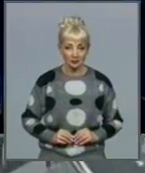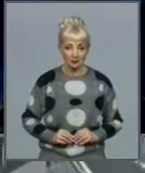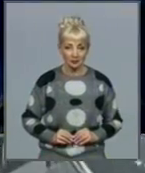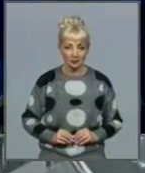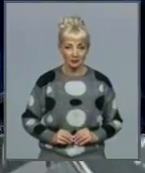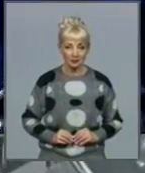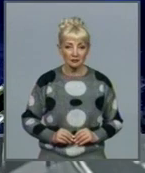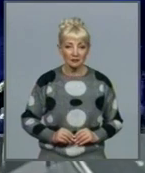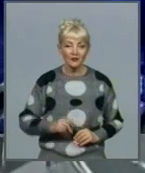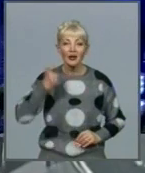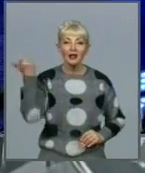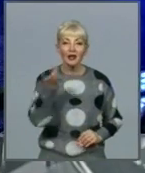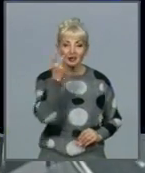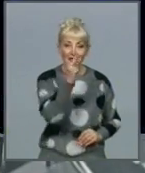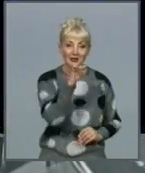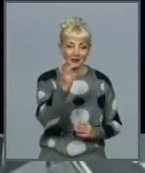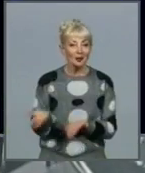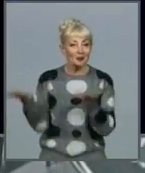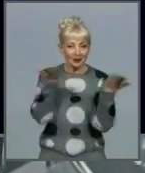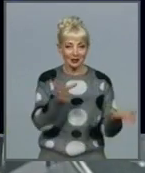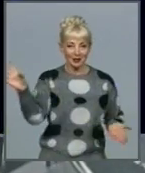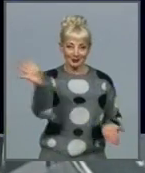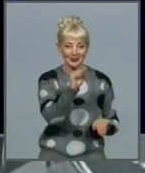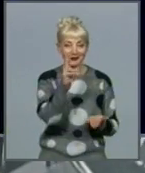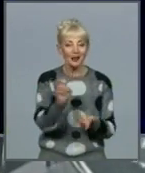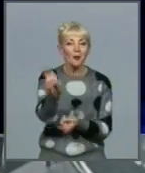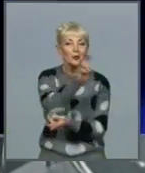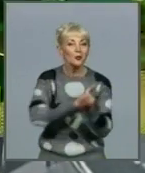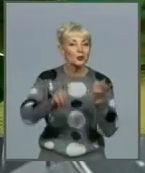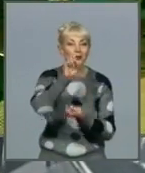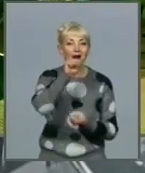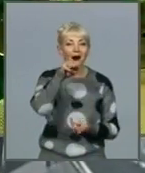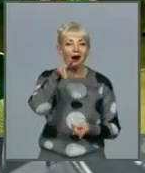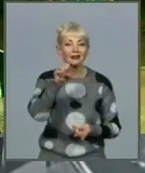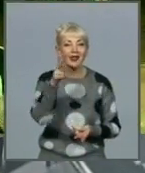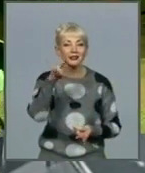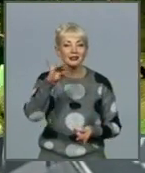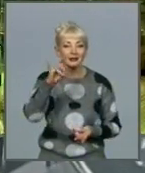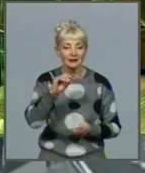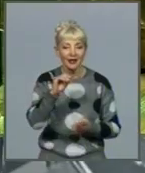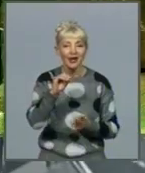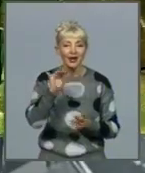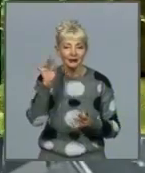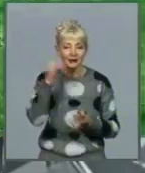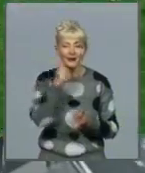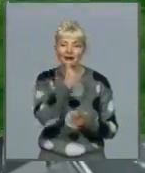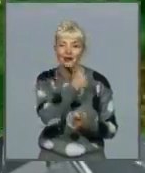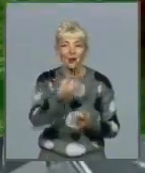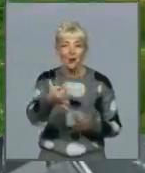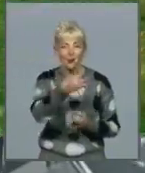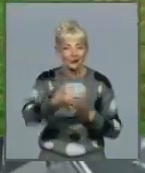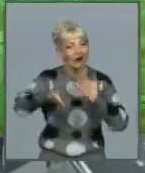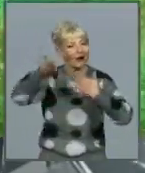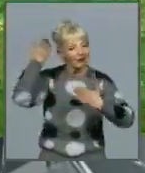Харківський цирк запрошує всіх на пошуки Атлантиди – міфічного острова держави. Свого часу його мешканці розлютили стародавніх богів своєю зверхністю,